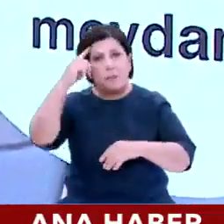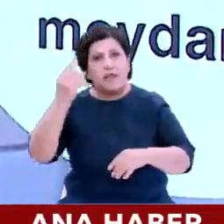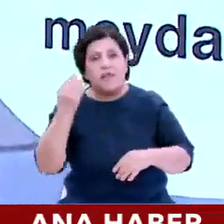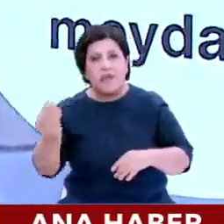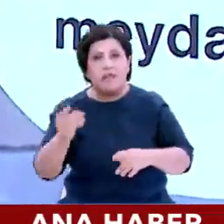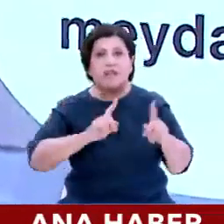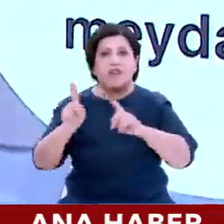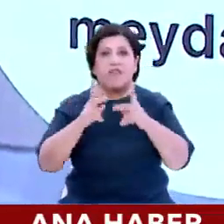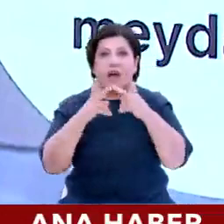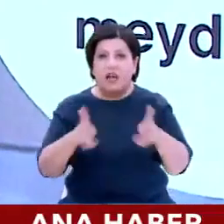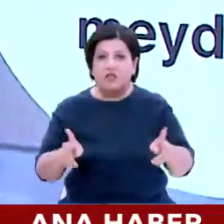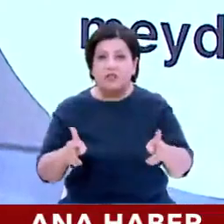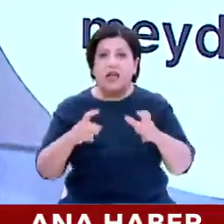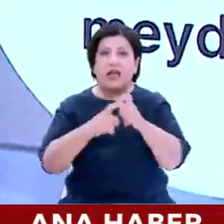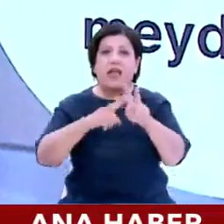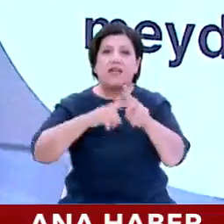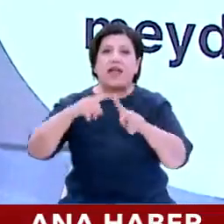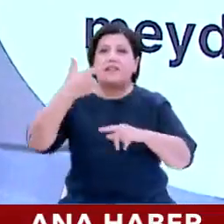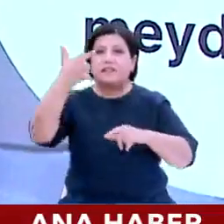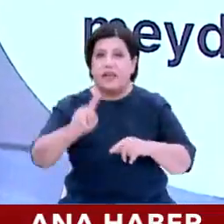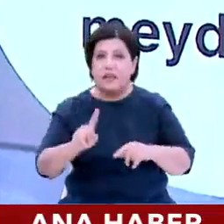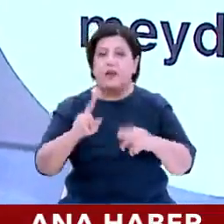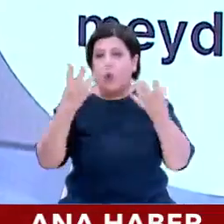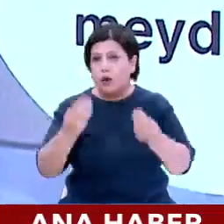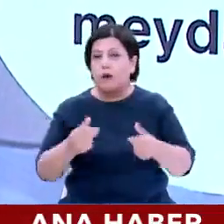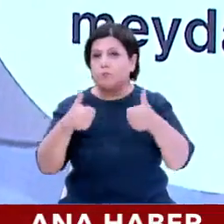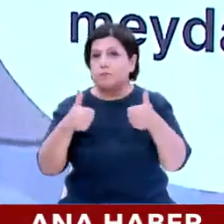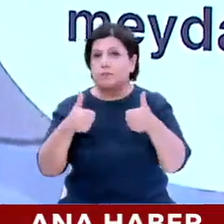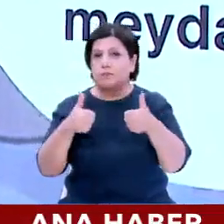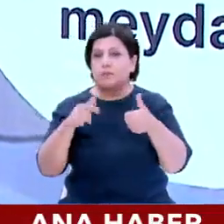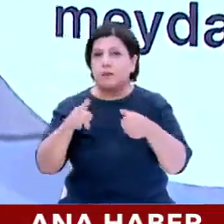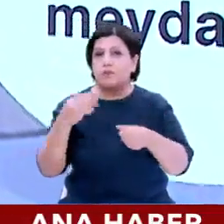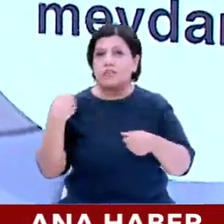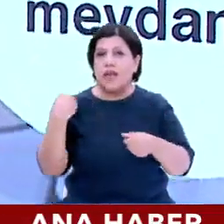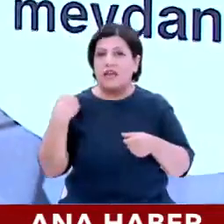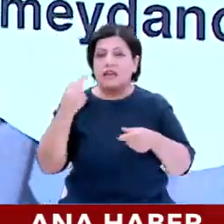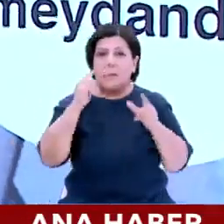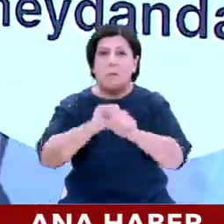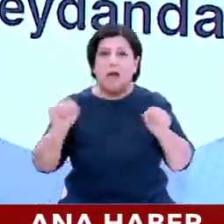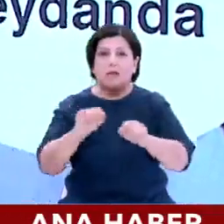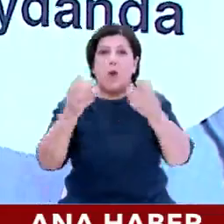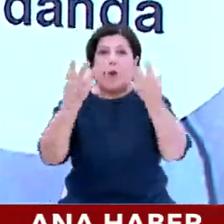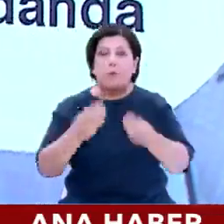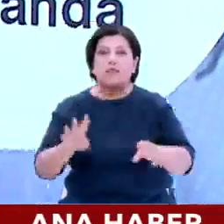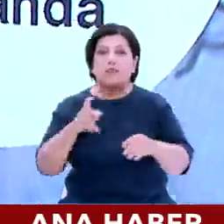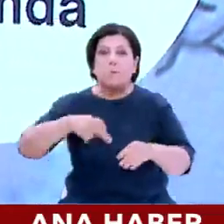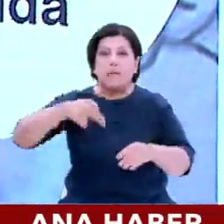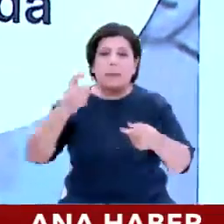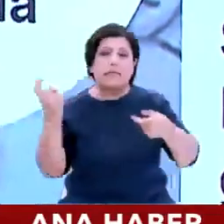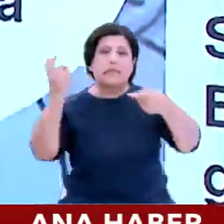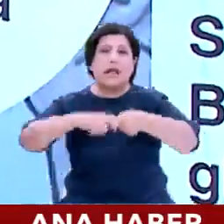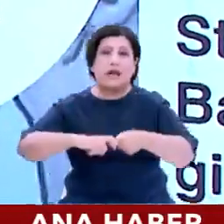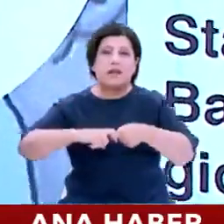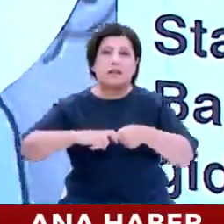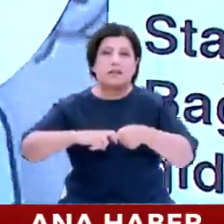dava açacak ve eyt'li olabileceğiz bu yeni mağdurlar olmasın Prima takılanlar